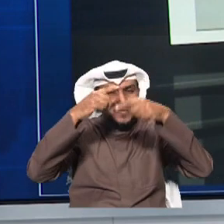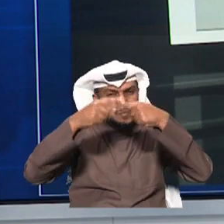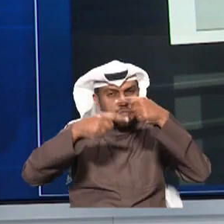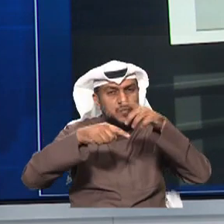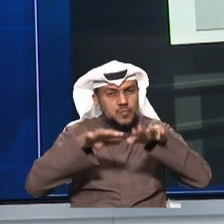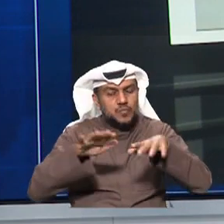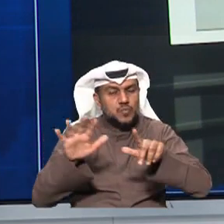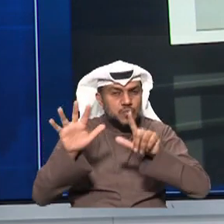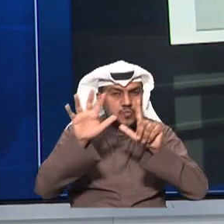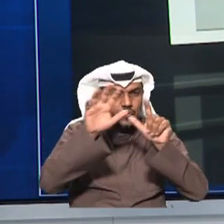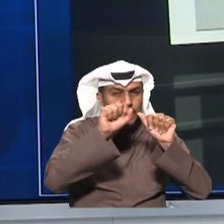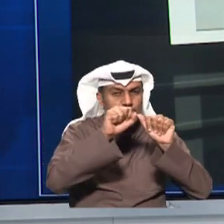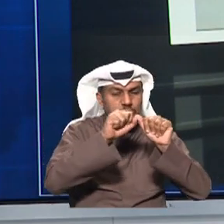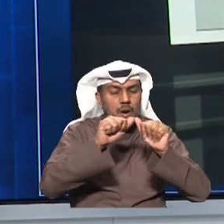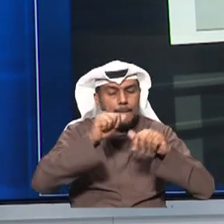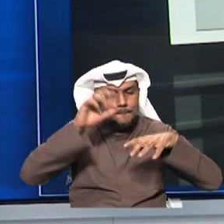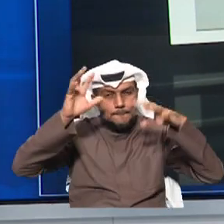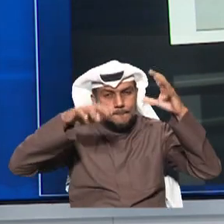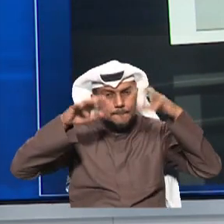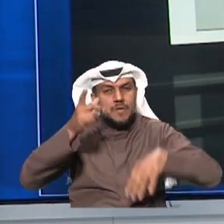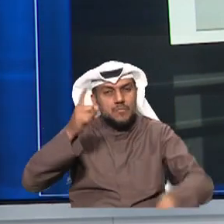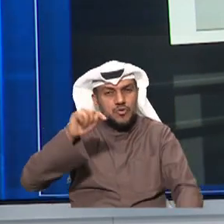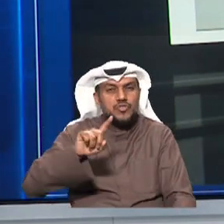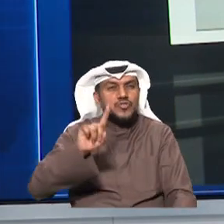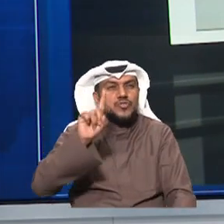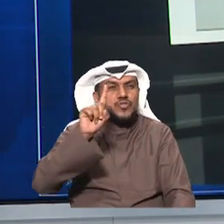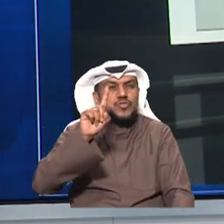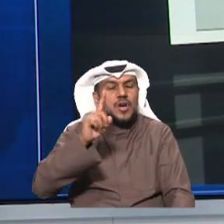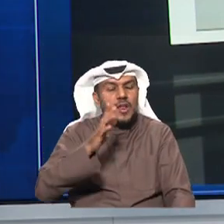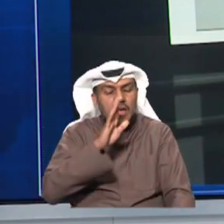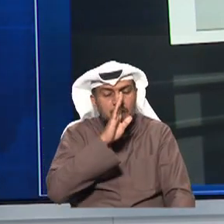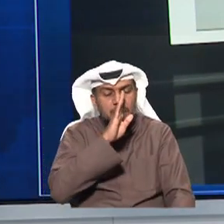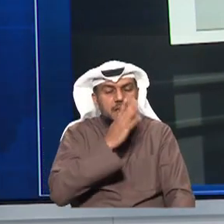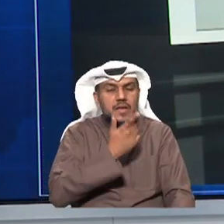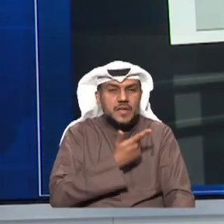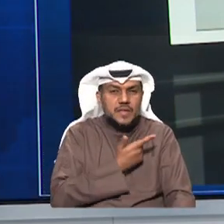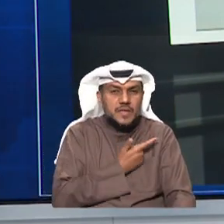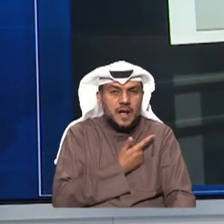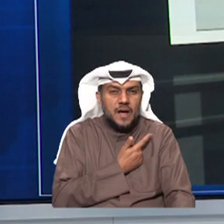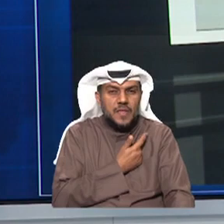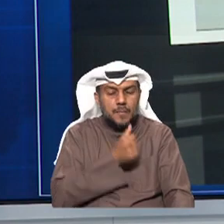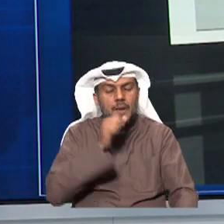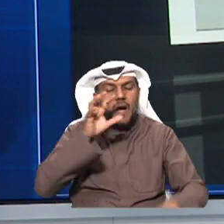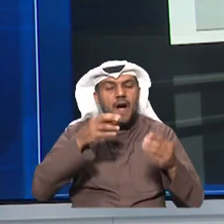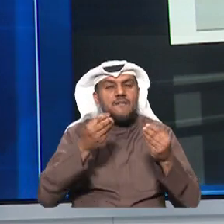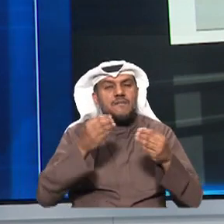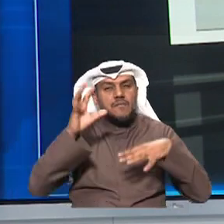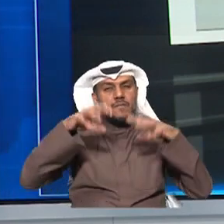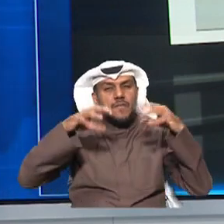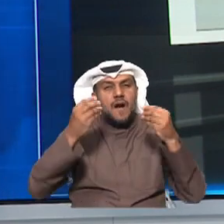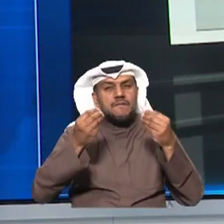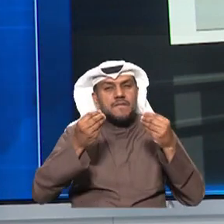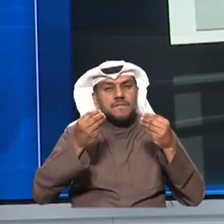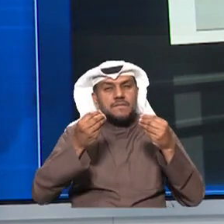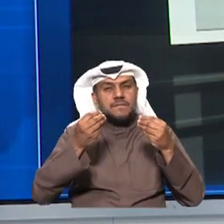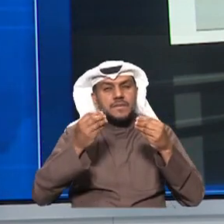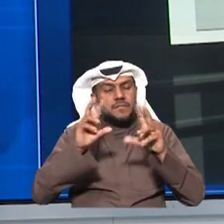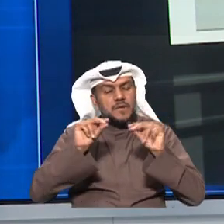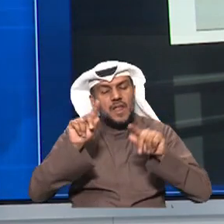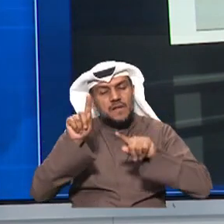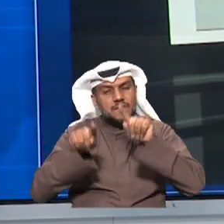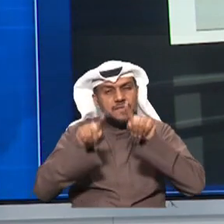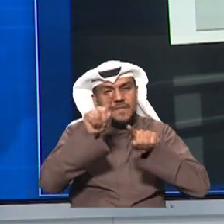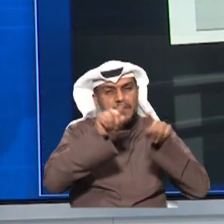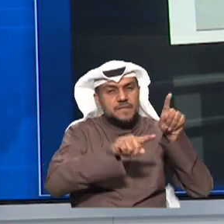فرص الأمطار متواجدة إن شاء الله في يوم غدا الاثنين وكذلك يوم الثلاثة، فرص خفيفة لأمطار خفيفة متفرقة على بعض مناطق